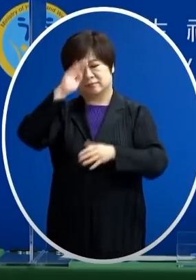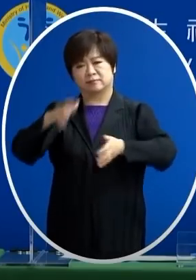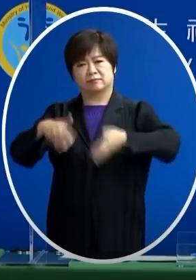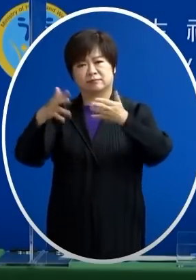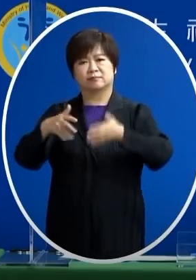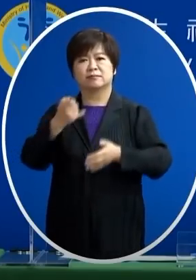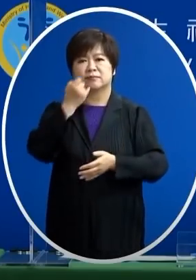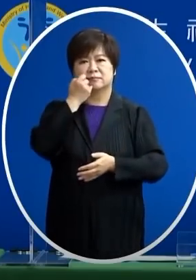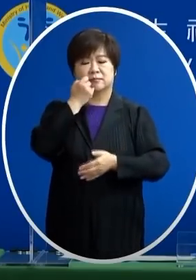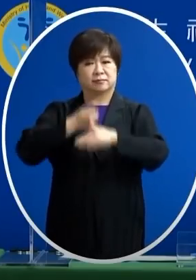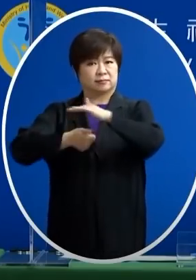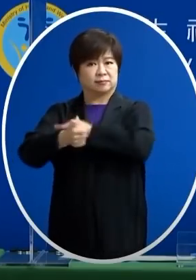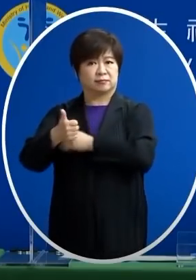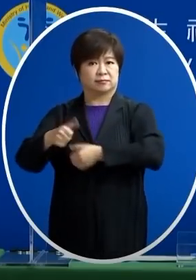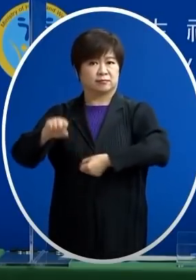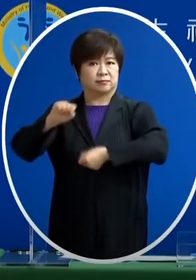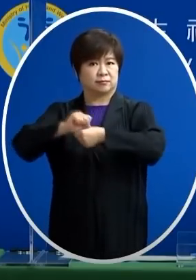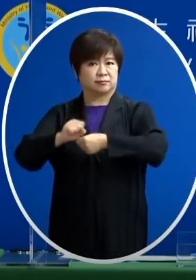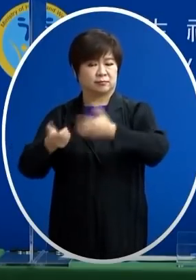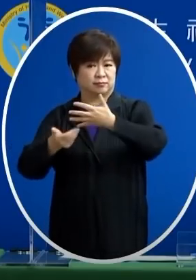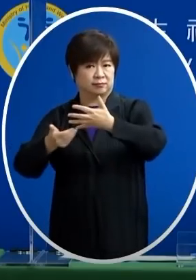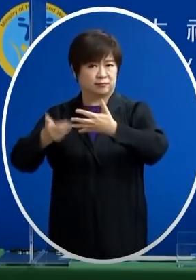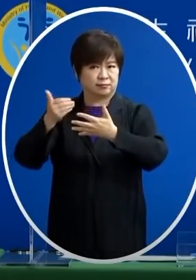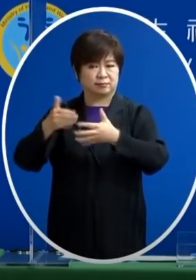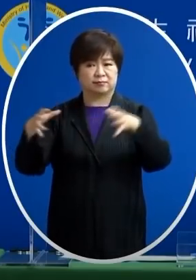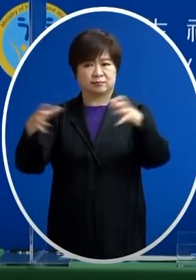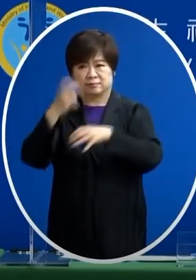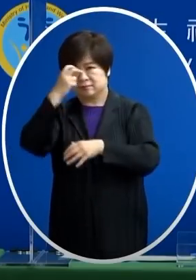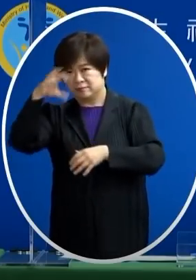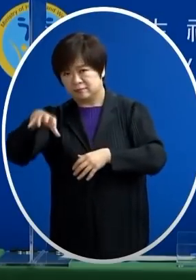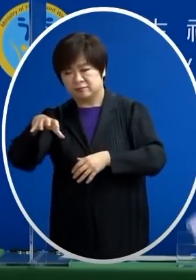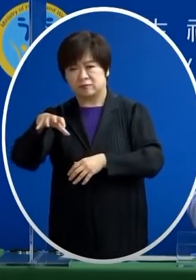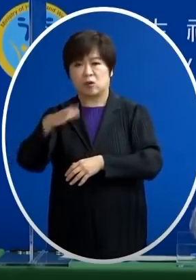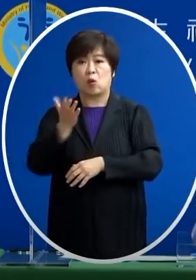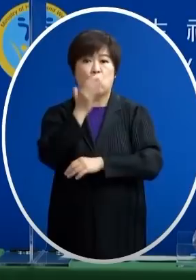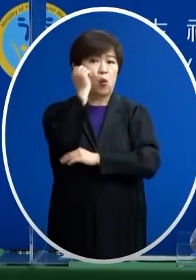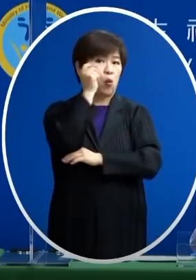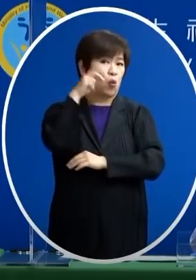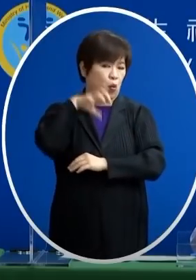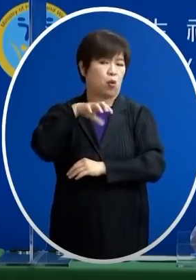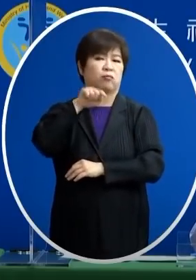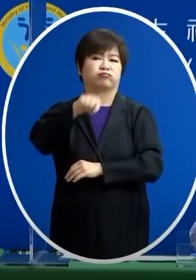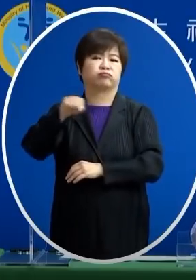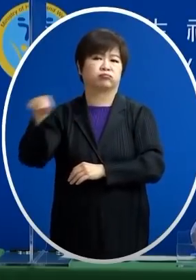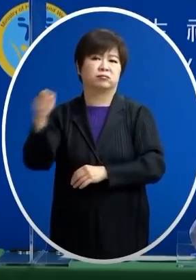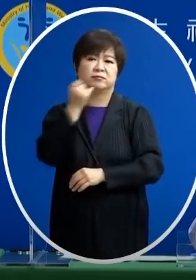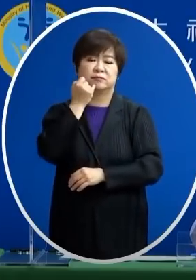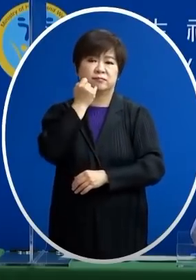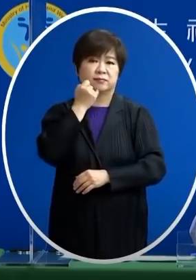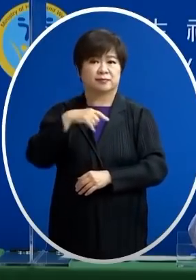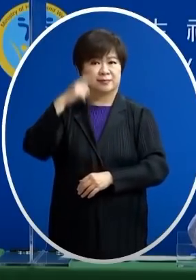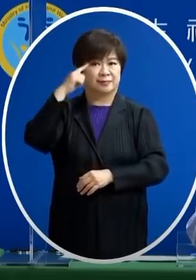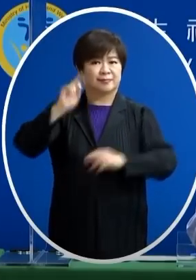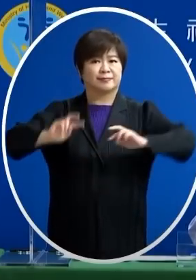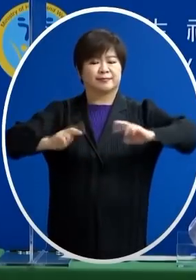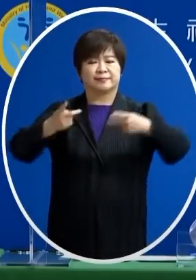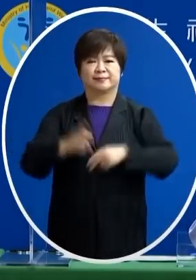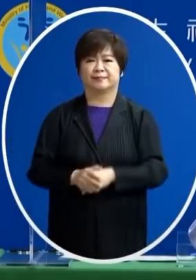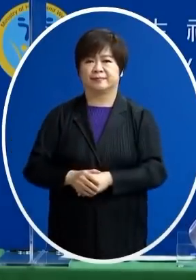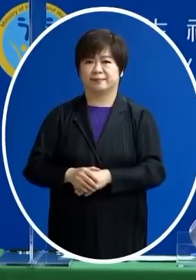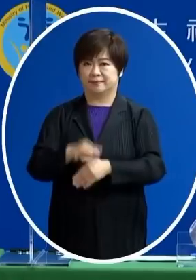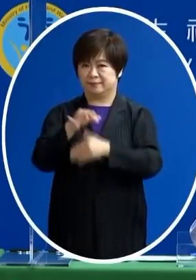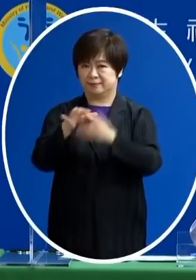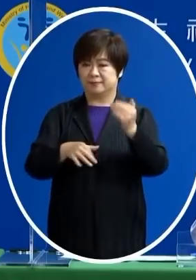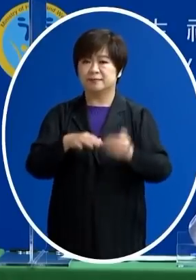分流到我们的加强版集检所或是加强版防疫旅馆哈，那自明天的凌晨零时起，我们就放宽这个分流条